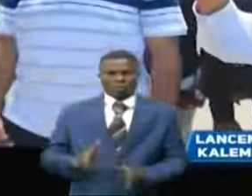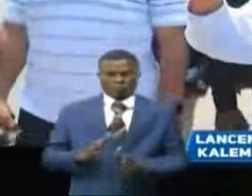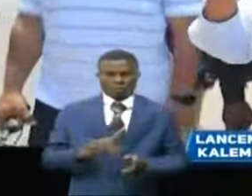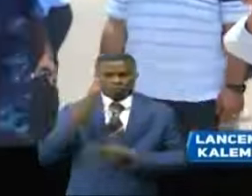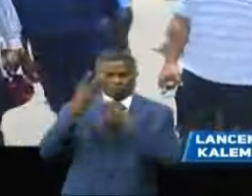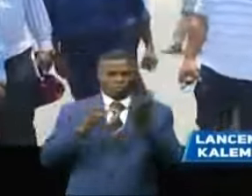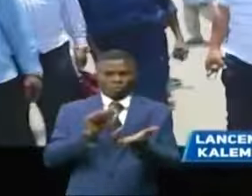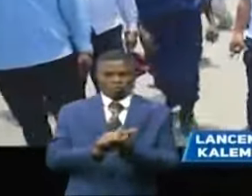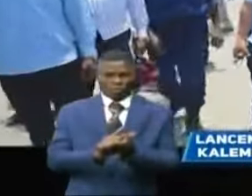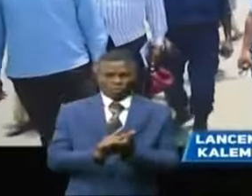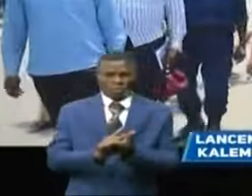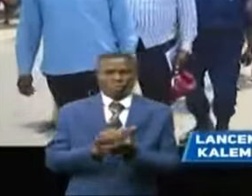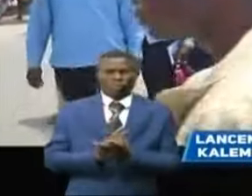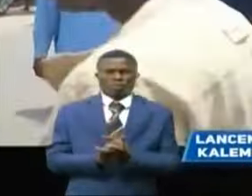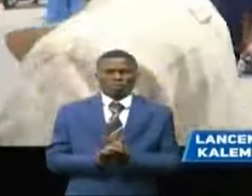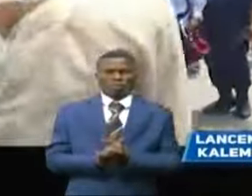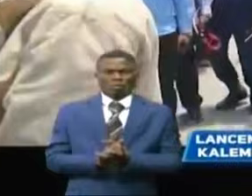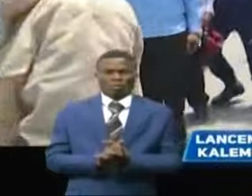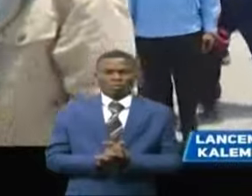passagers.